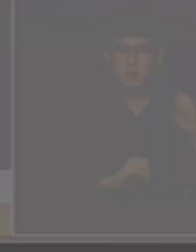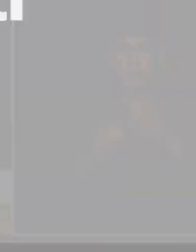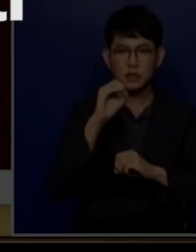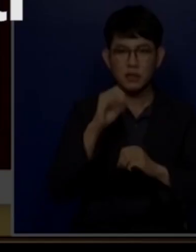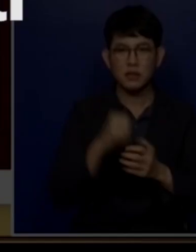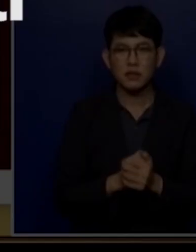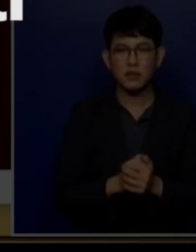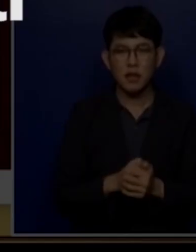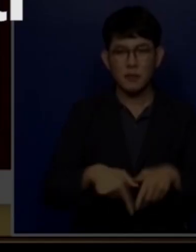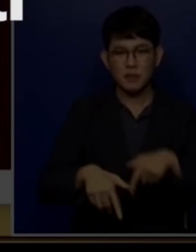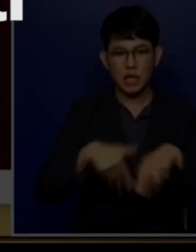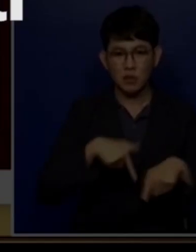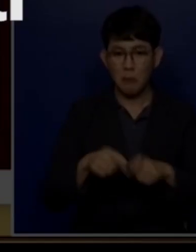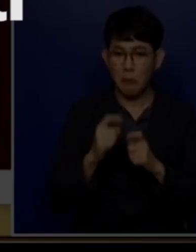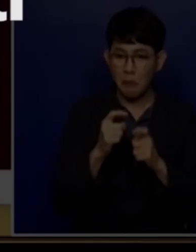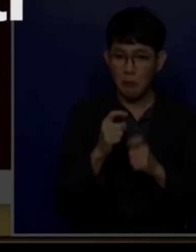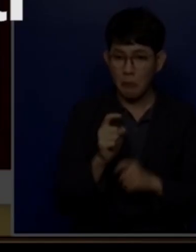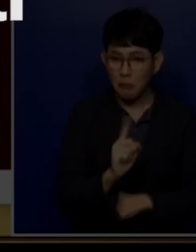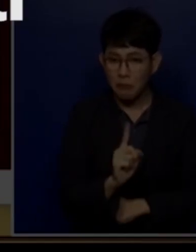ซีนมาก่อน